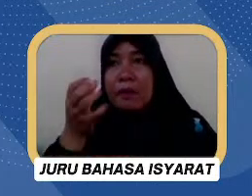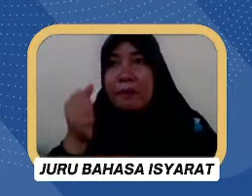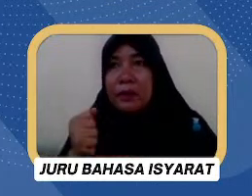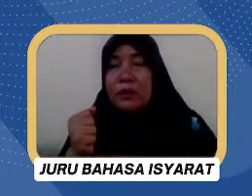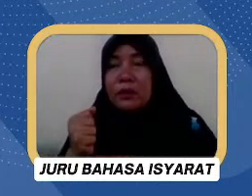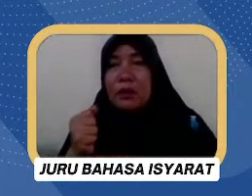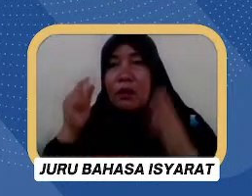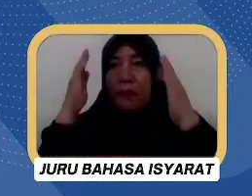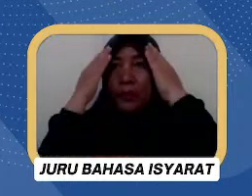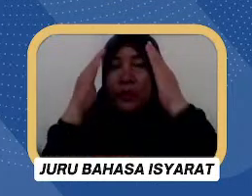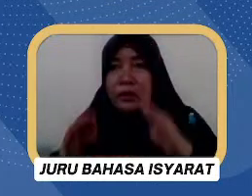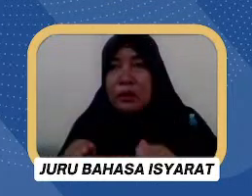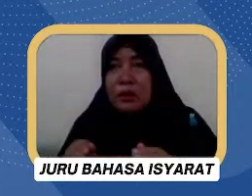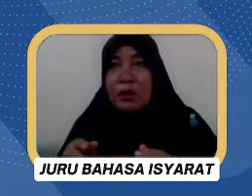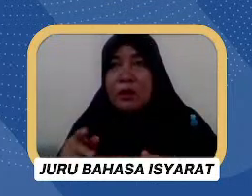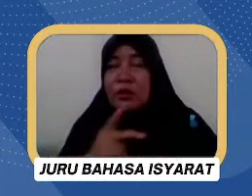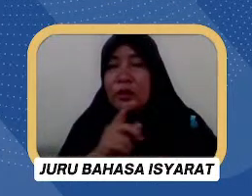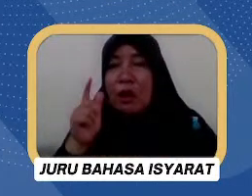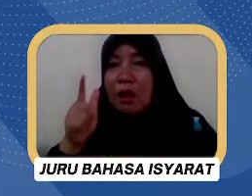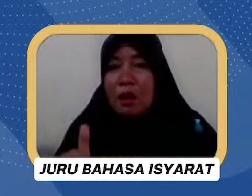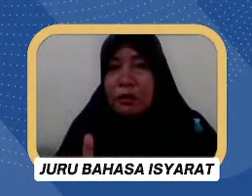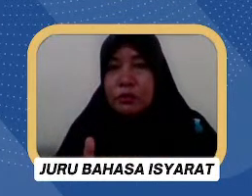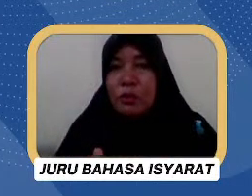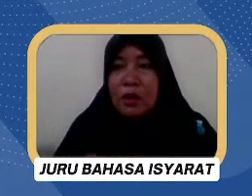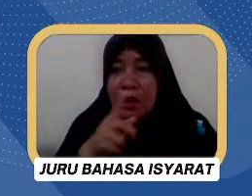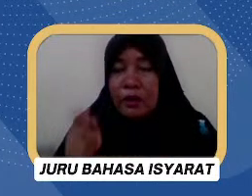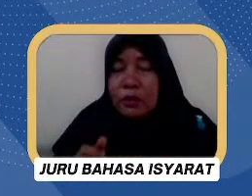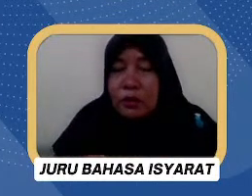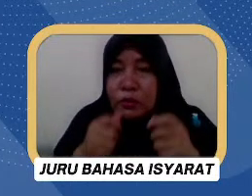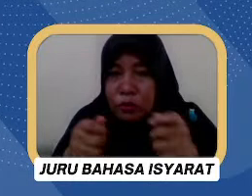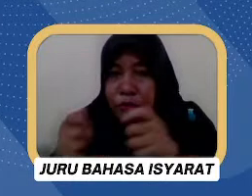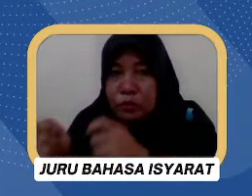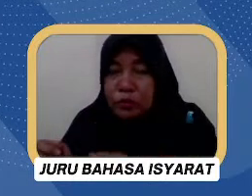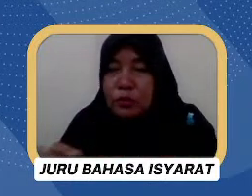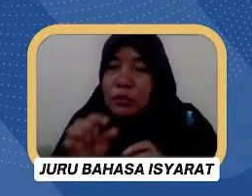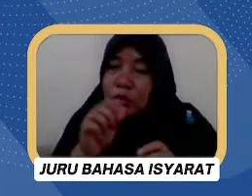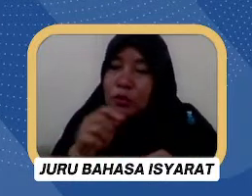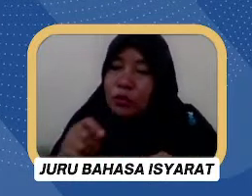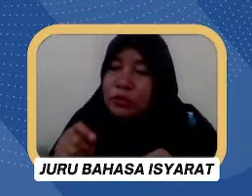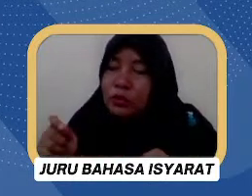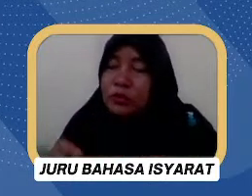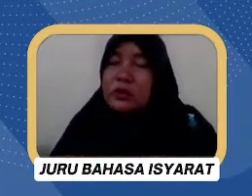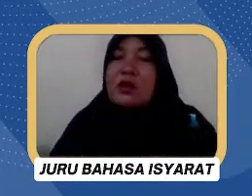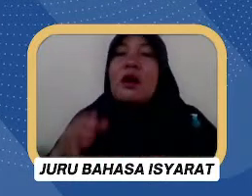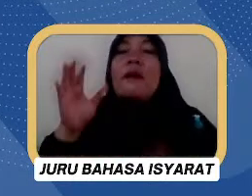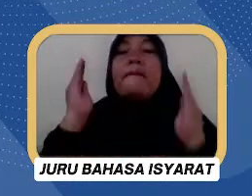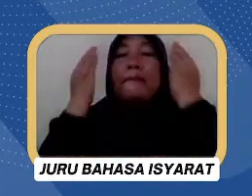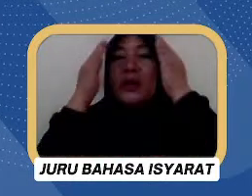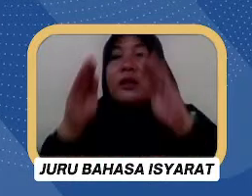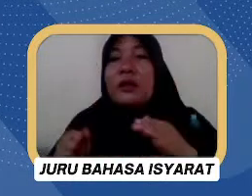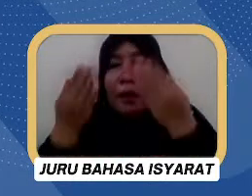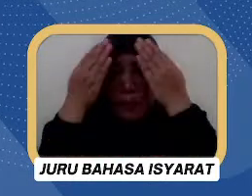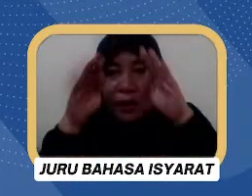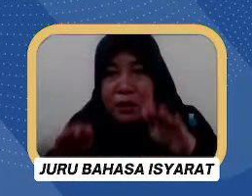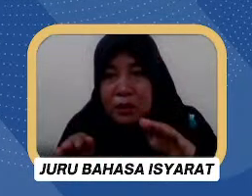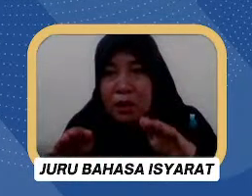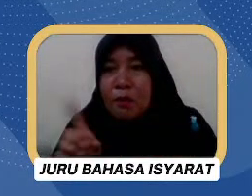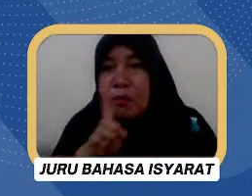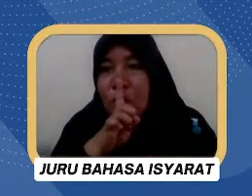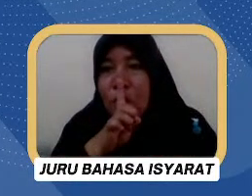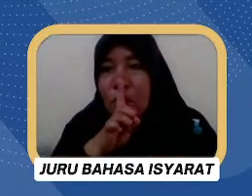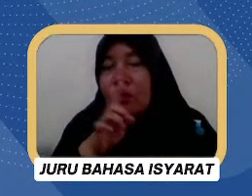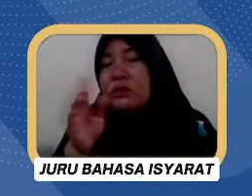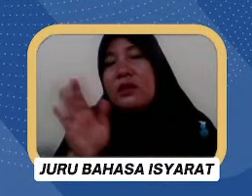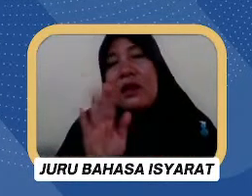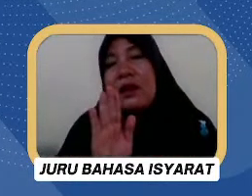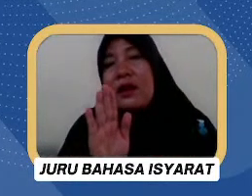ikut-ikutan mengunggah. Jangan selalu ikut-ikutan cepat-cepatan menyebarkan juga. Awas, berita hoax adalah